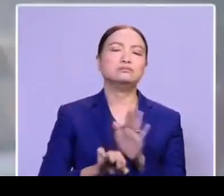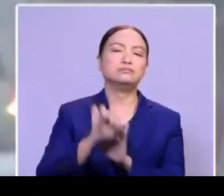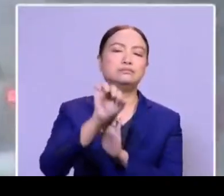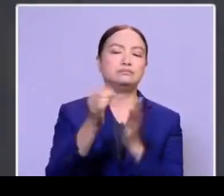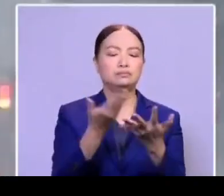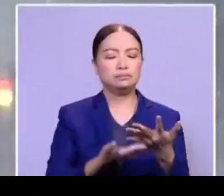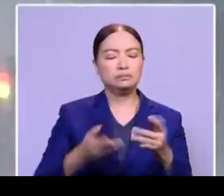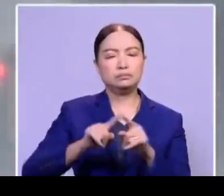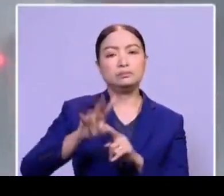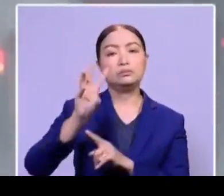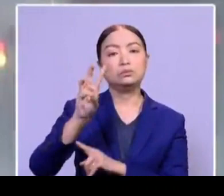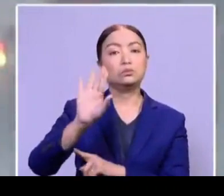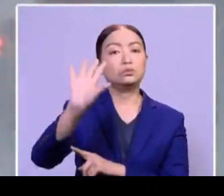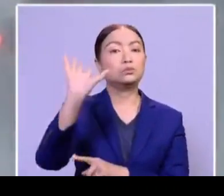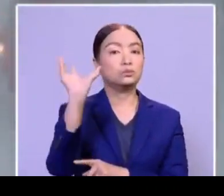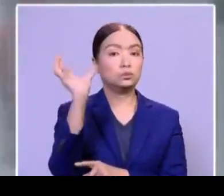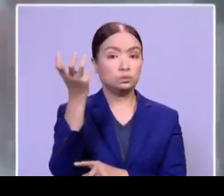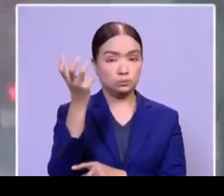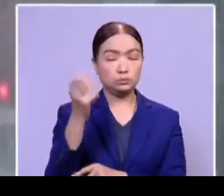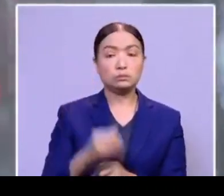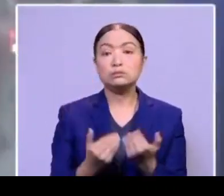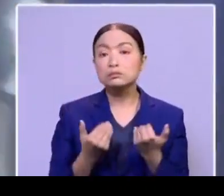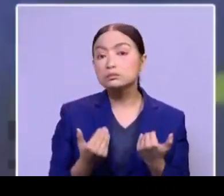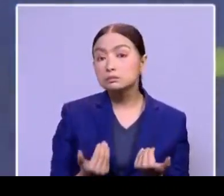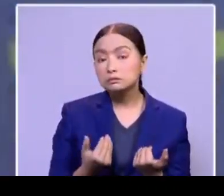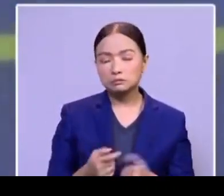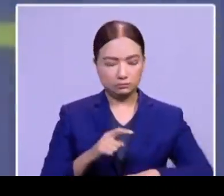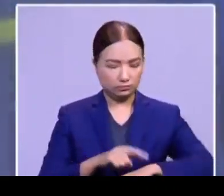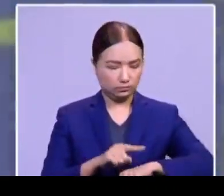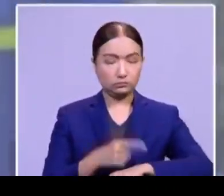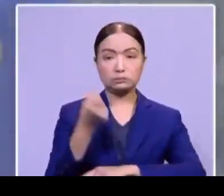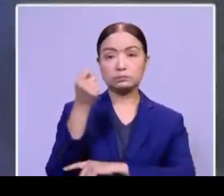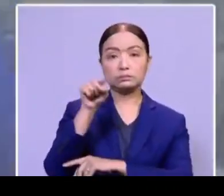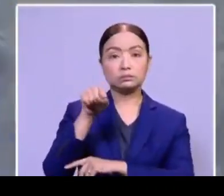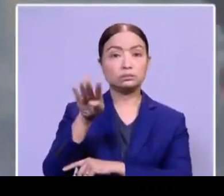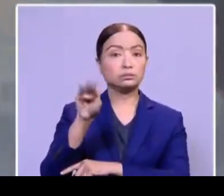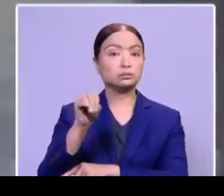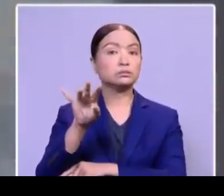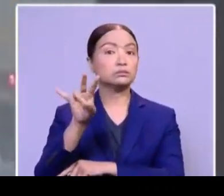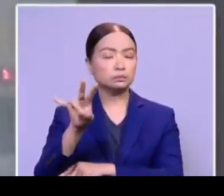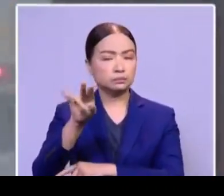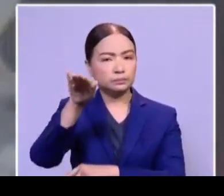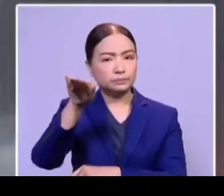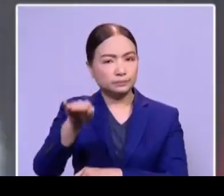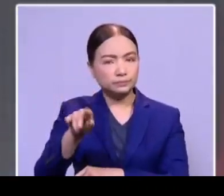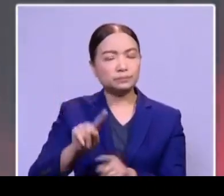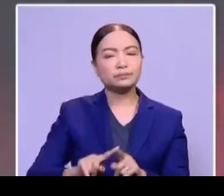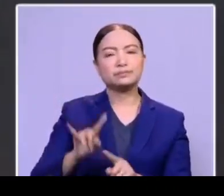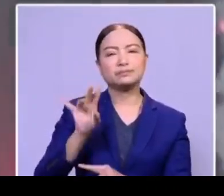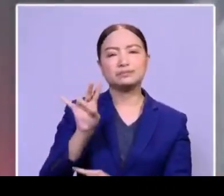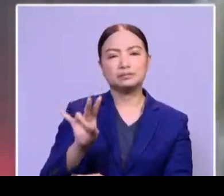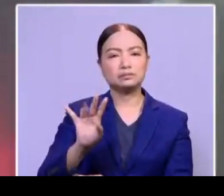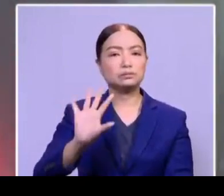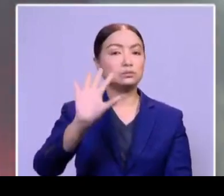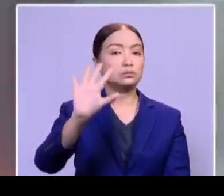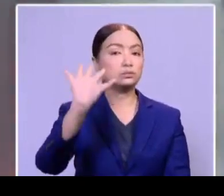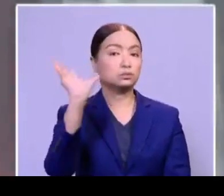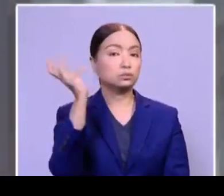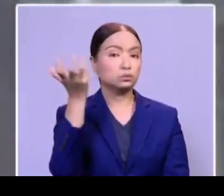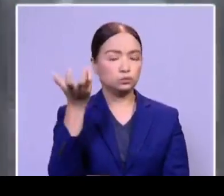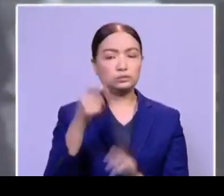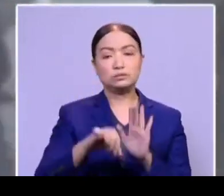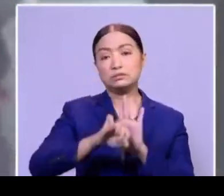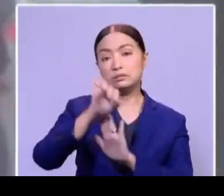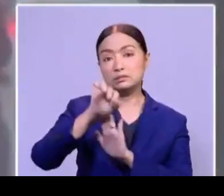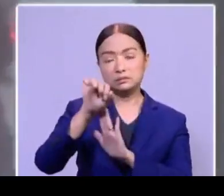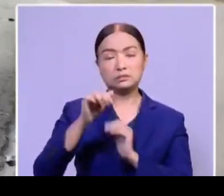แต่ผมเปิดล่าสุดอัปเดตเลยเนี่ยนะฮะตอน 11:47 นลงมาอยู่ที่อันดับ7ของโลกนะครับของจังหวัดเชีย